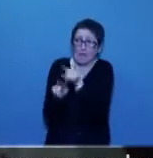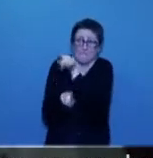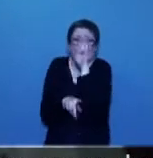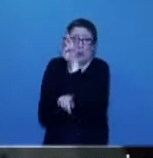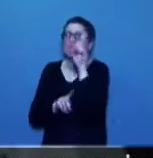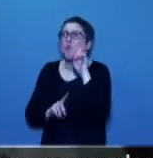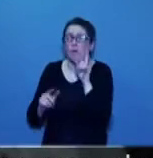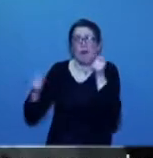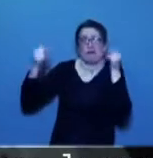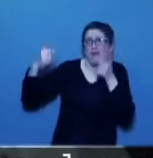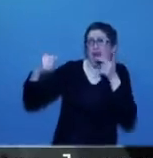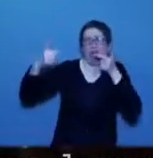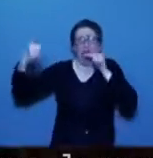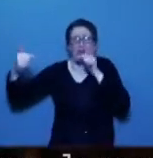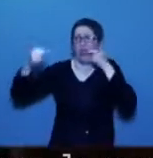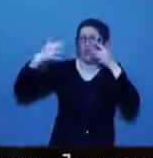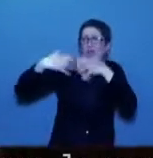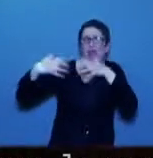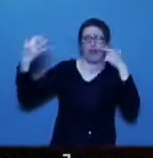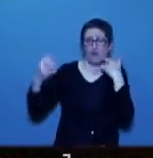raison extérieure à nous-mêmes.